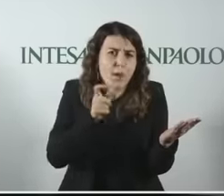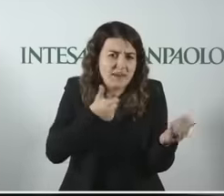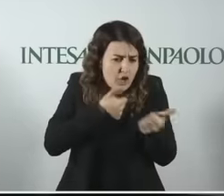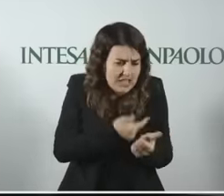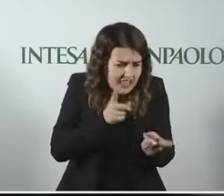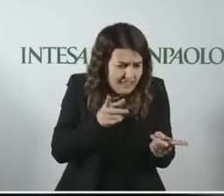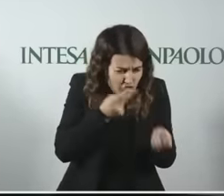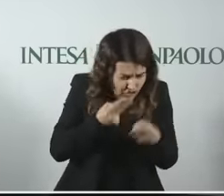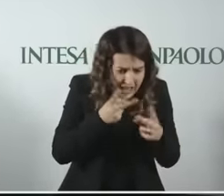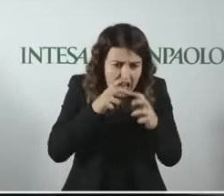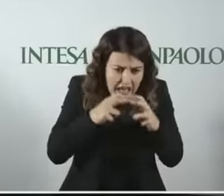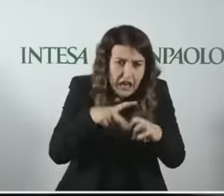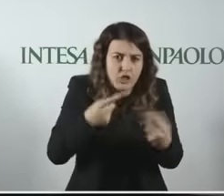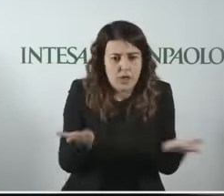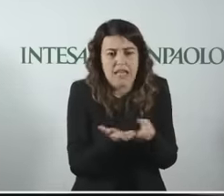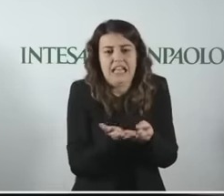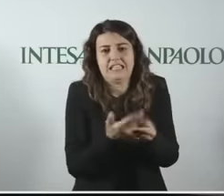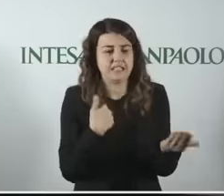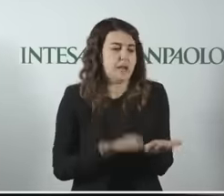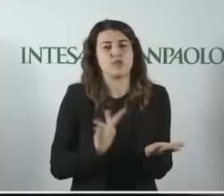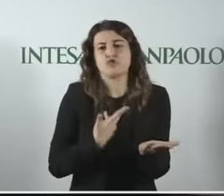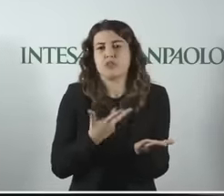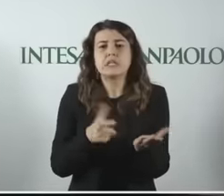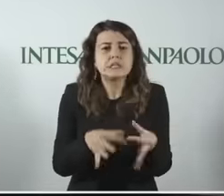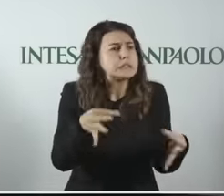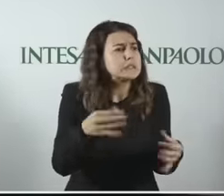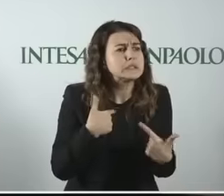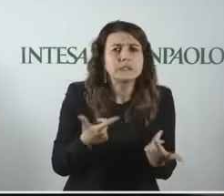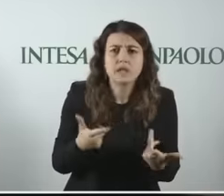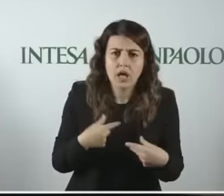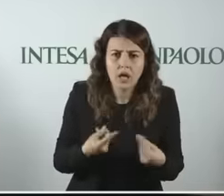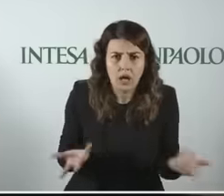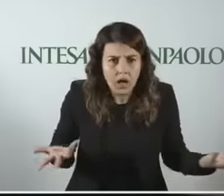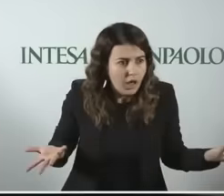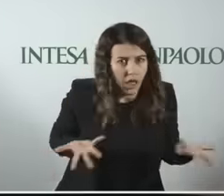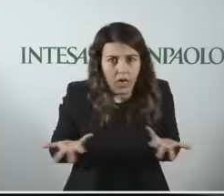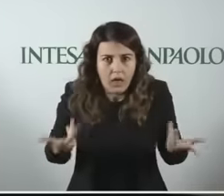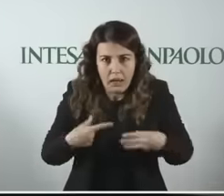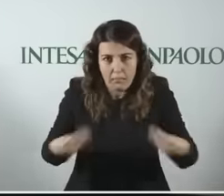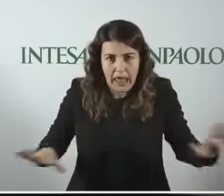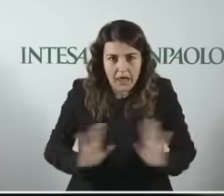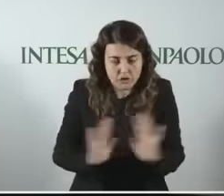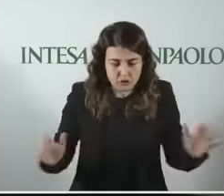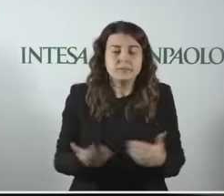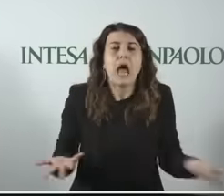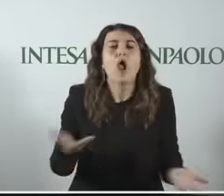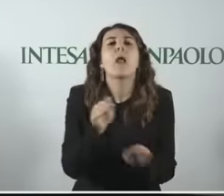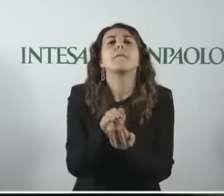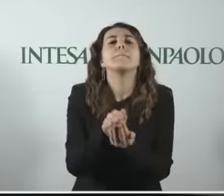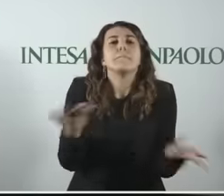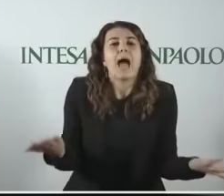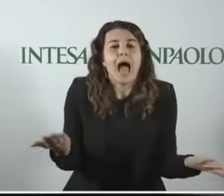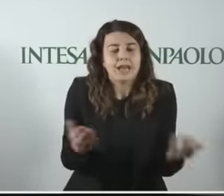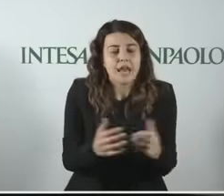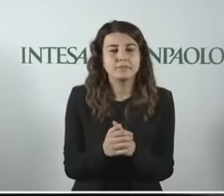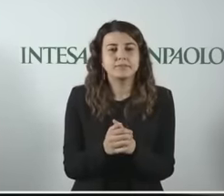le ho messe insieme e le ho qui e senza questo sarei perduto Detto questo il pane c'è